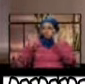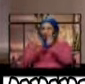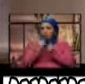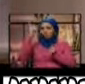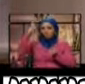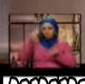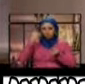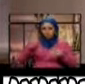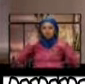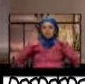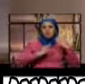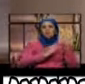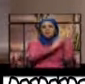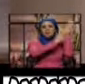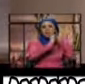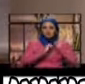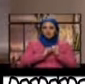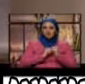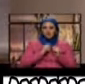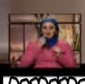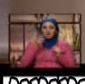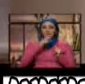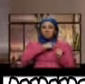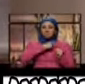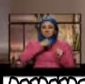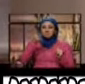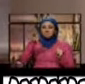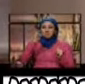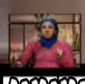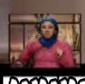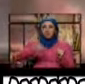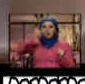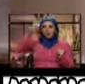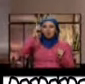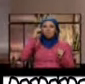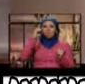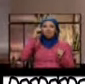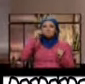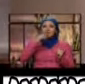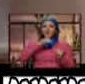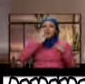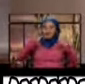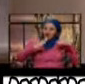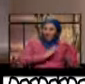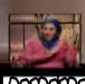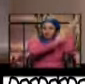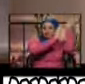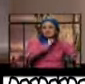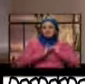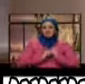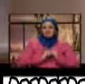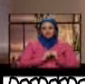عنهم أيضا. اشتاقت الجنة إلى عمار. هو مش من ضمن العشرة إنما زيادة. نعم. يا بلال ماذا تصنع؟